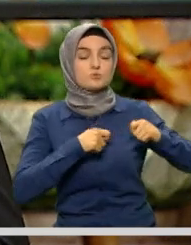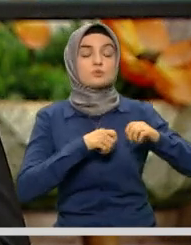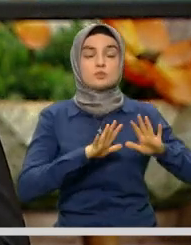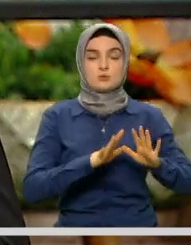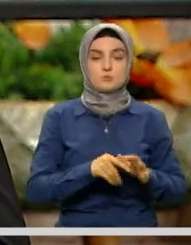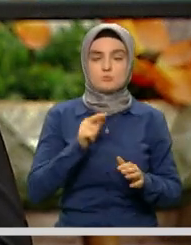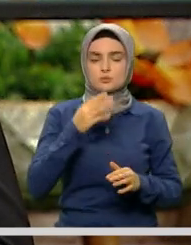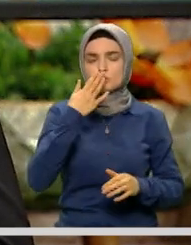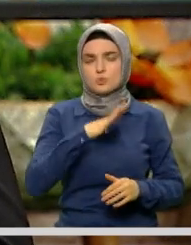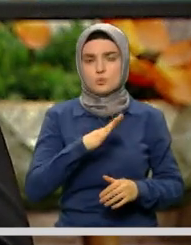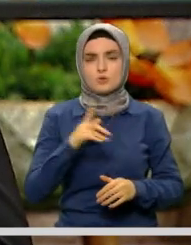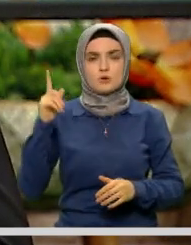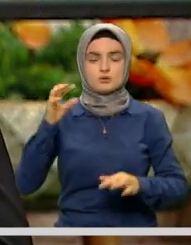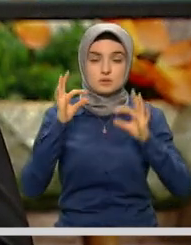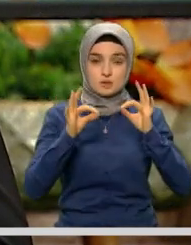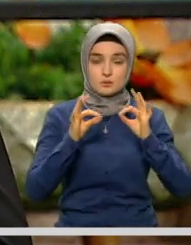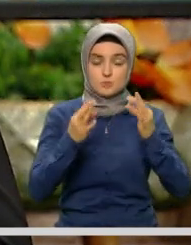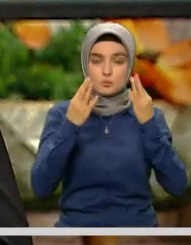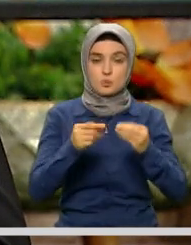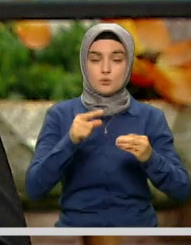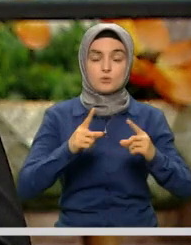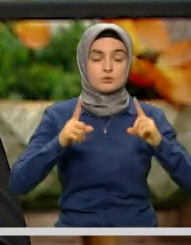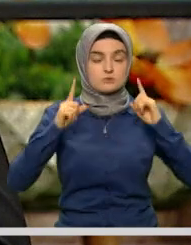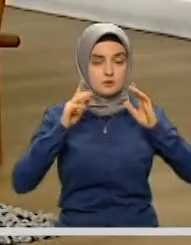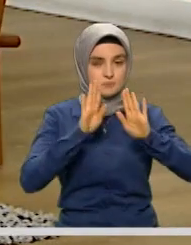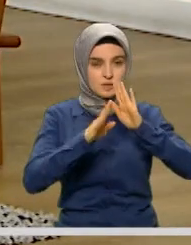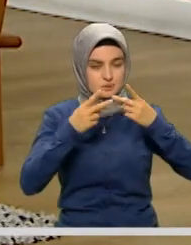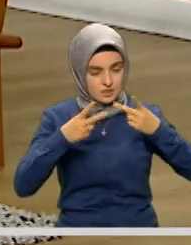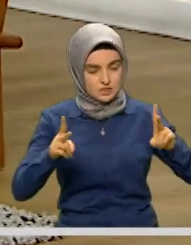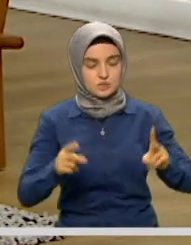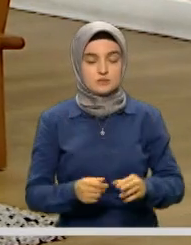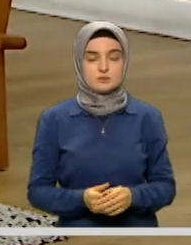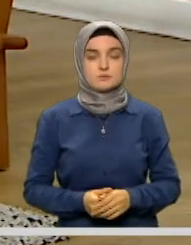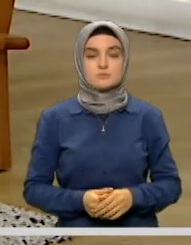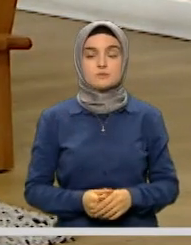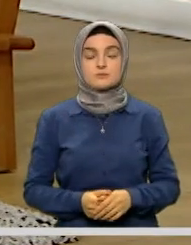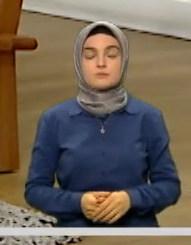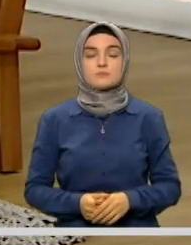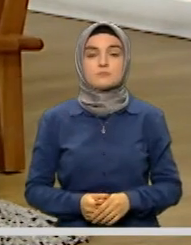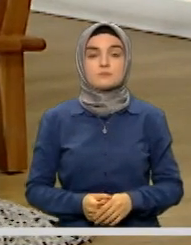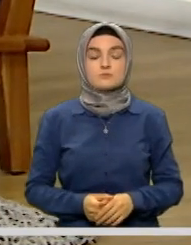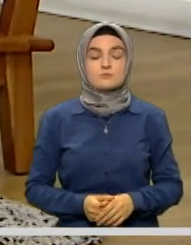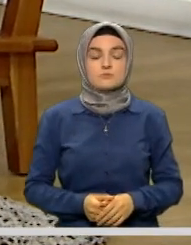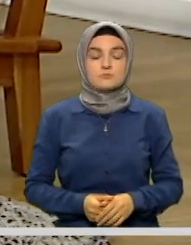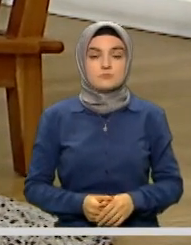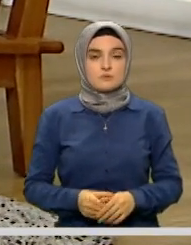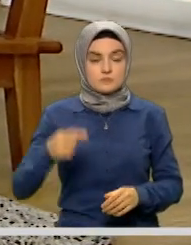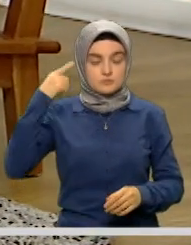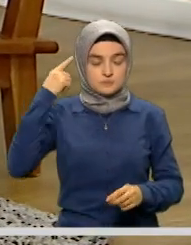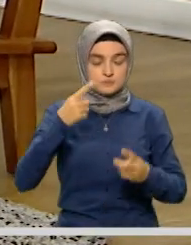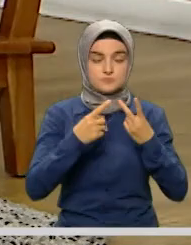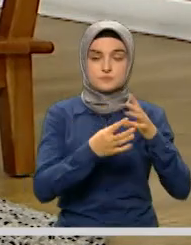yok. Allah sürekli olarak o tevbe kapısını bize açık bırakıyor. Yani düşünün ki Vahşi binti